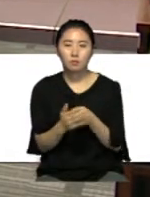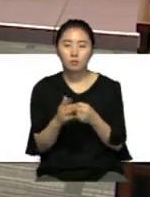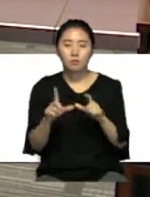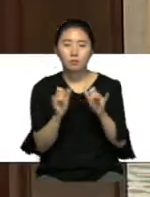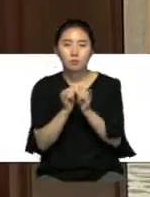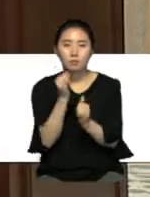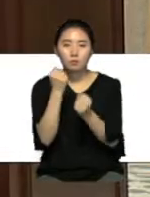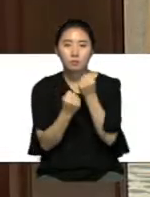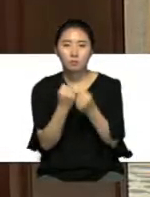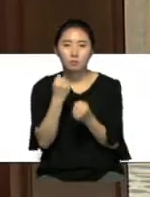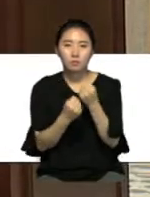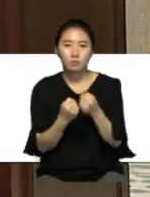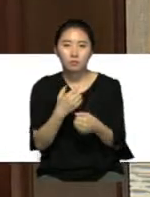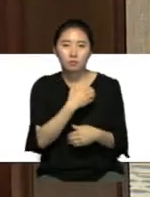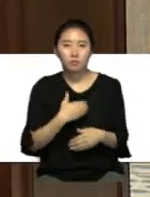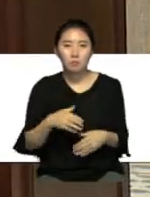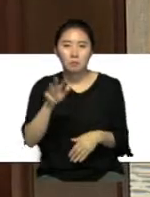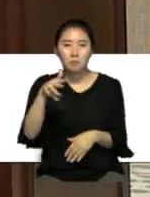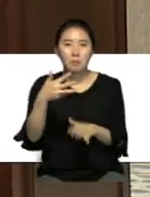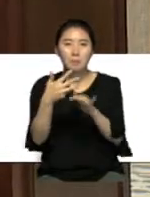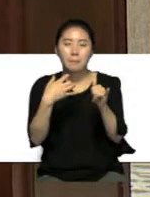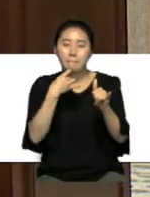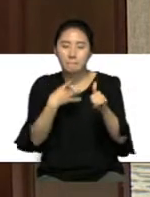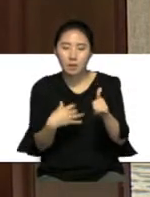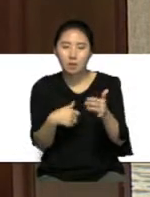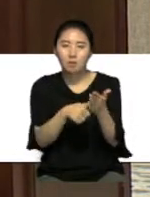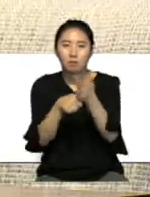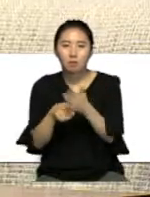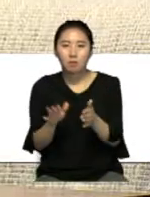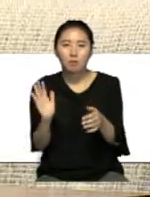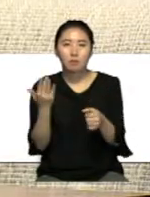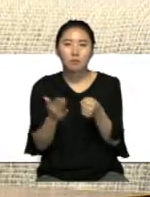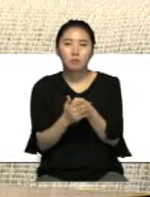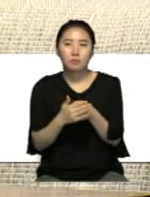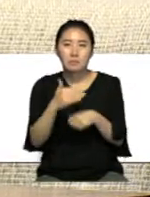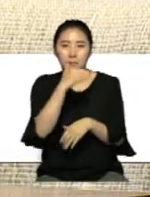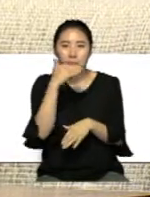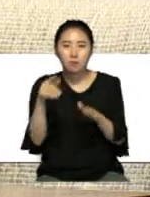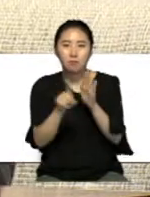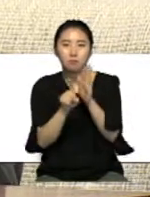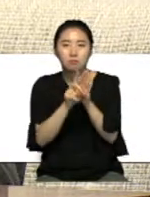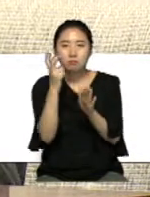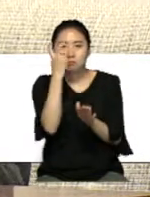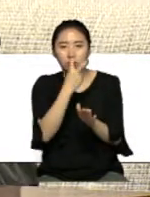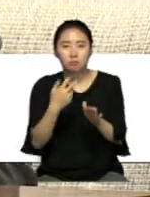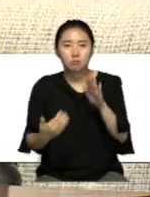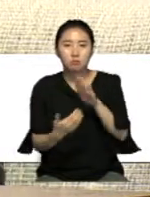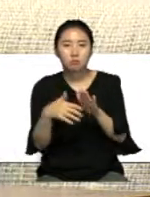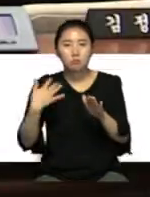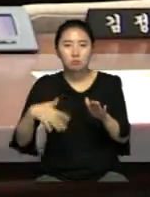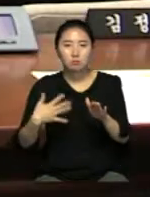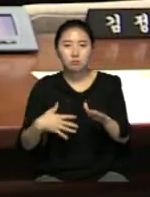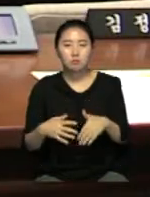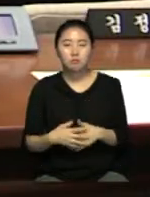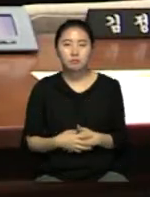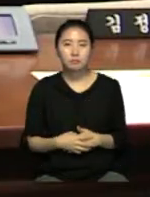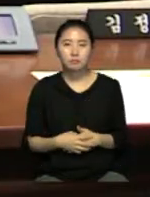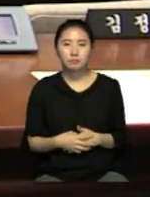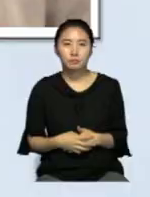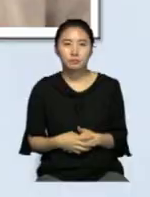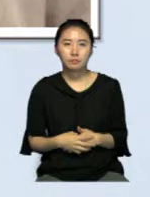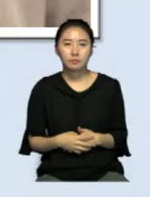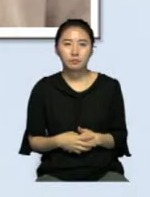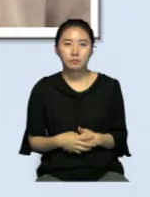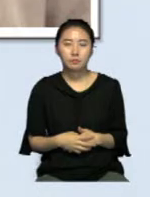주민 설문도 동장 위주로 800여 명을 대상으로 이뤄졌기 때문에 제대로 된 조사가 이뤄지지 않았다는 목소리가 있습니다.